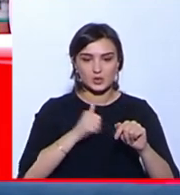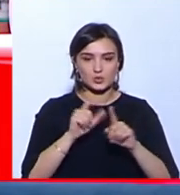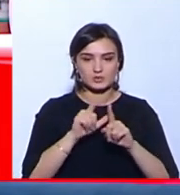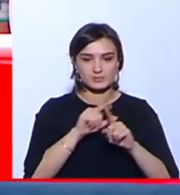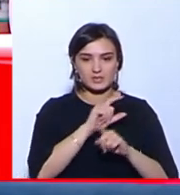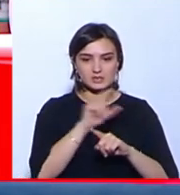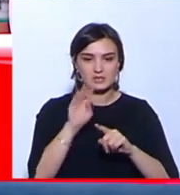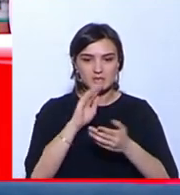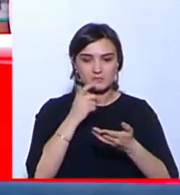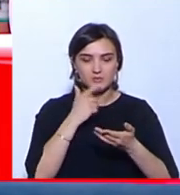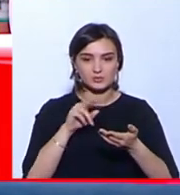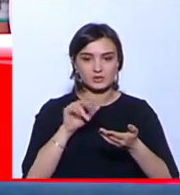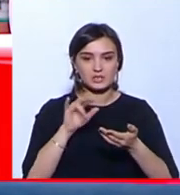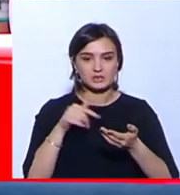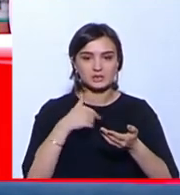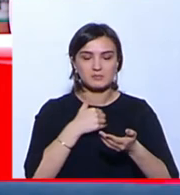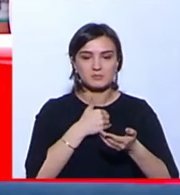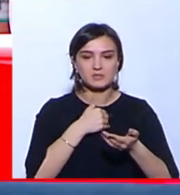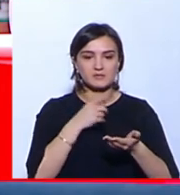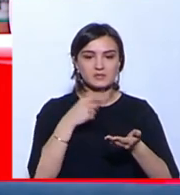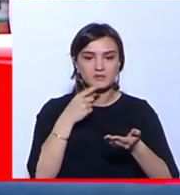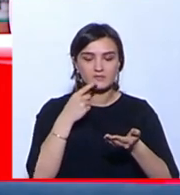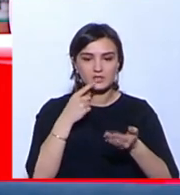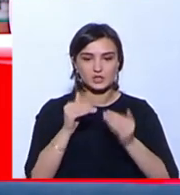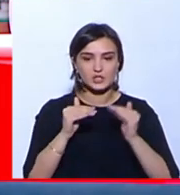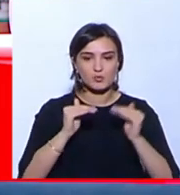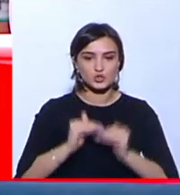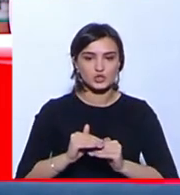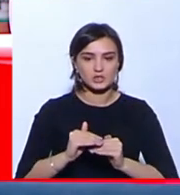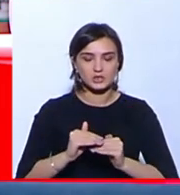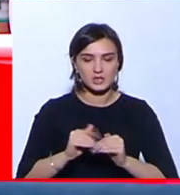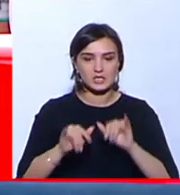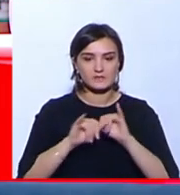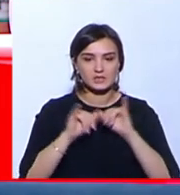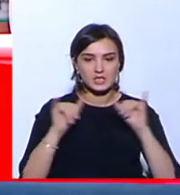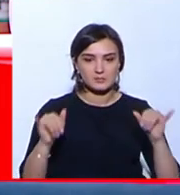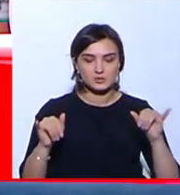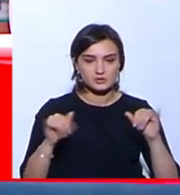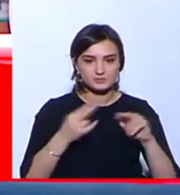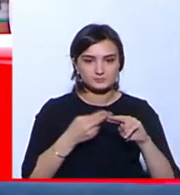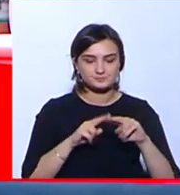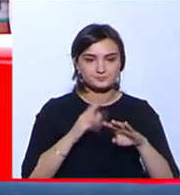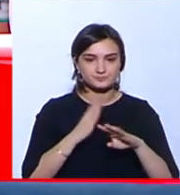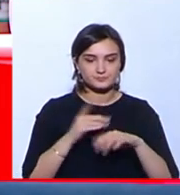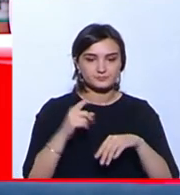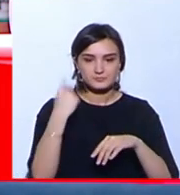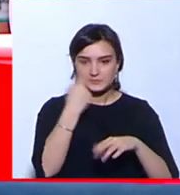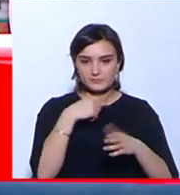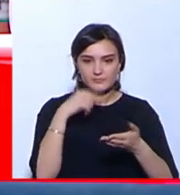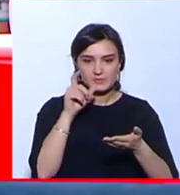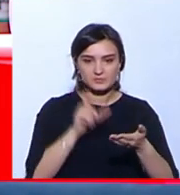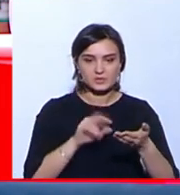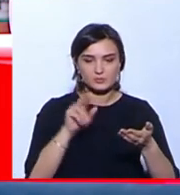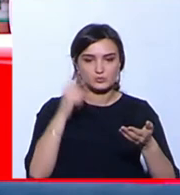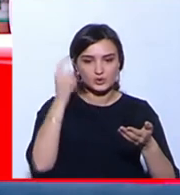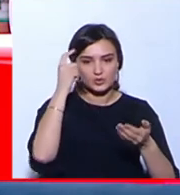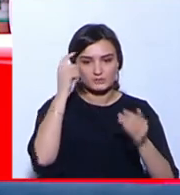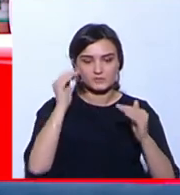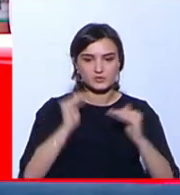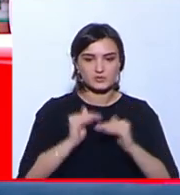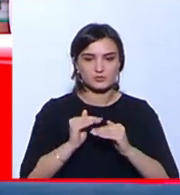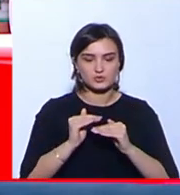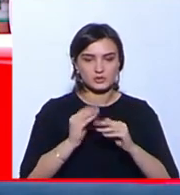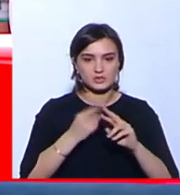ფრაზა ქალბატონმა ლალიმ და მე მინდა რომ ხაზი გავუსვათ, ჩამორჩენა განვითარებაში. ეს არის ფიზიკური და გონებრივი